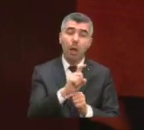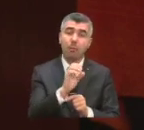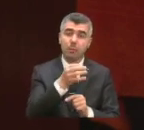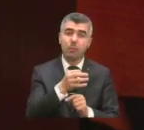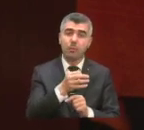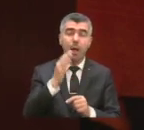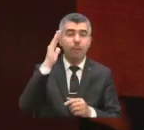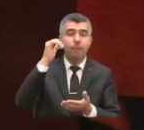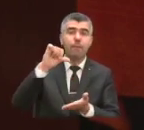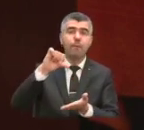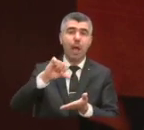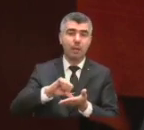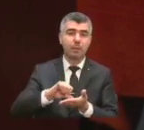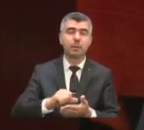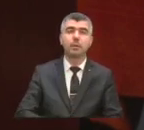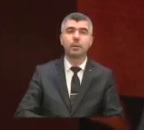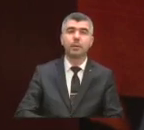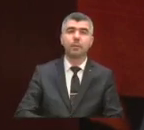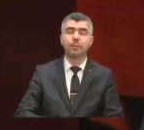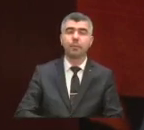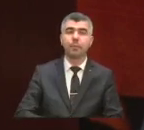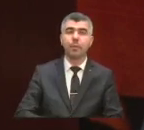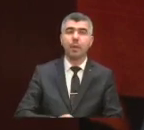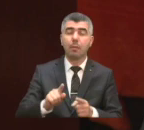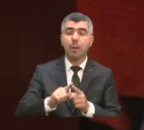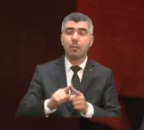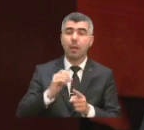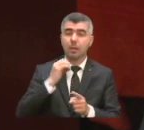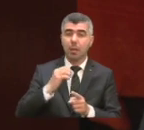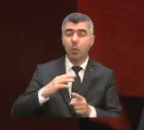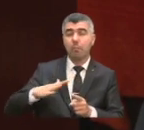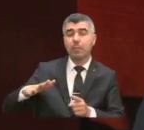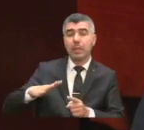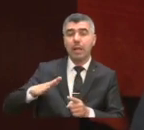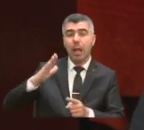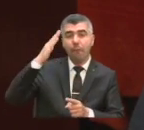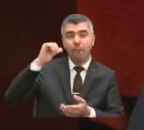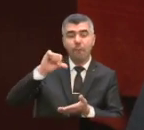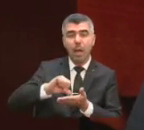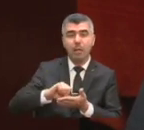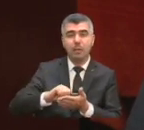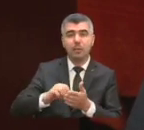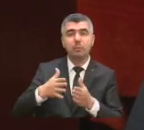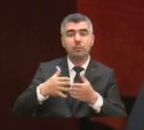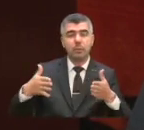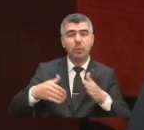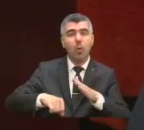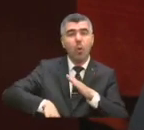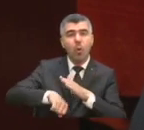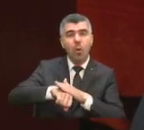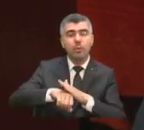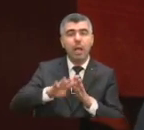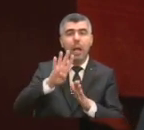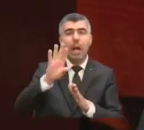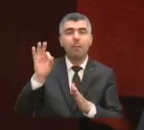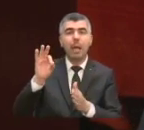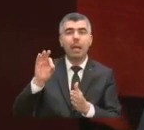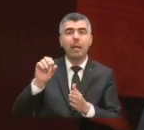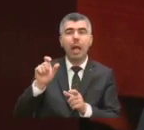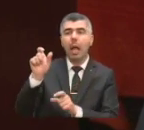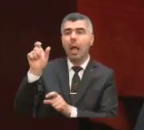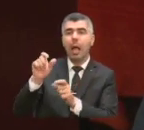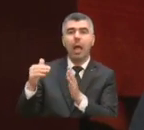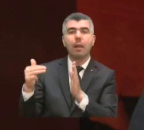لمدينة فاس، أعتقد بأن مدينة فاس اليوم تتوفر على مركب كبير كيتسع لأكثر من 40,000،